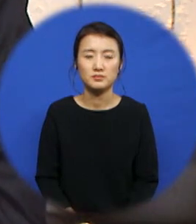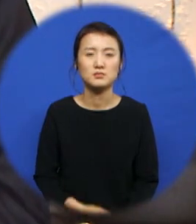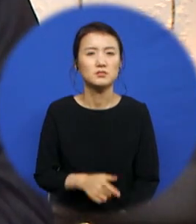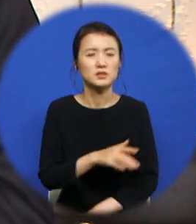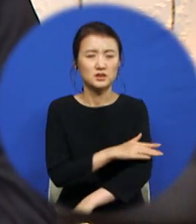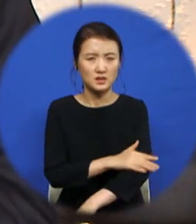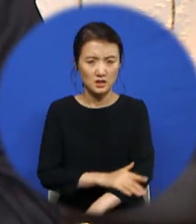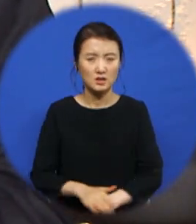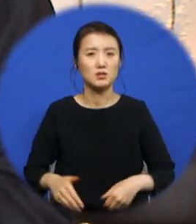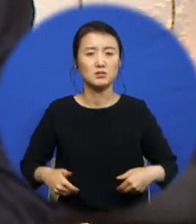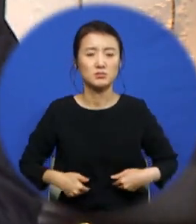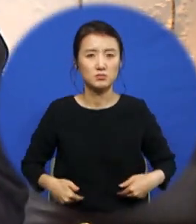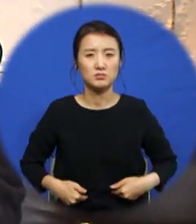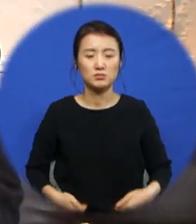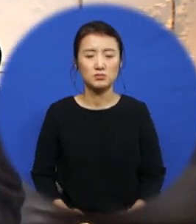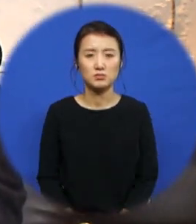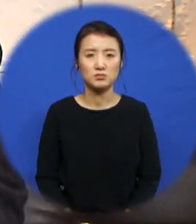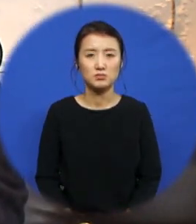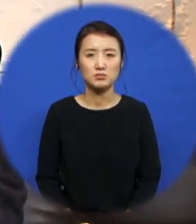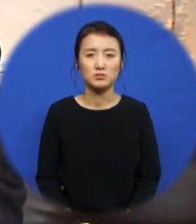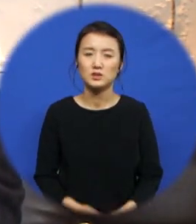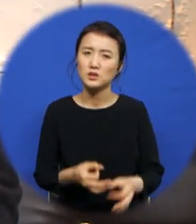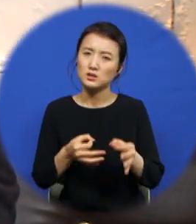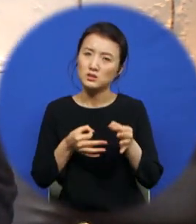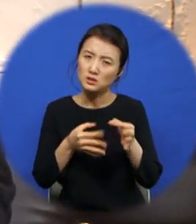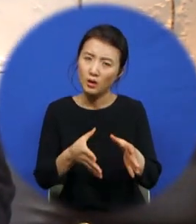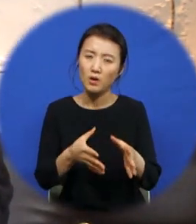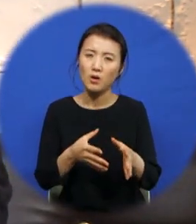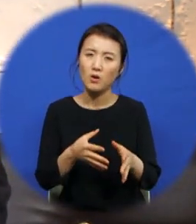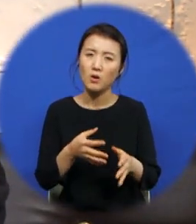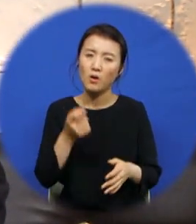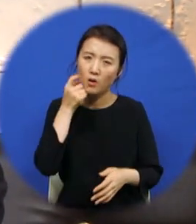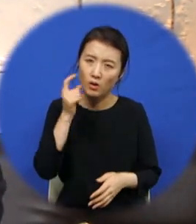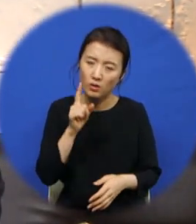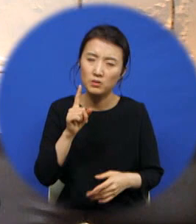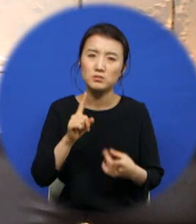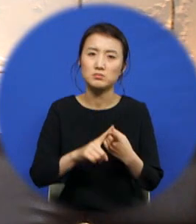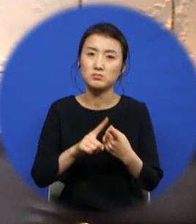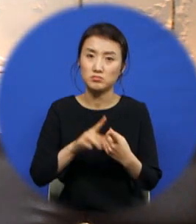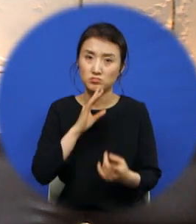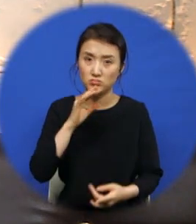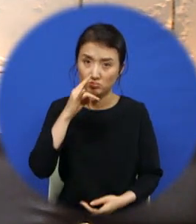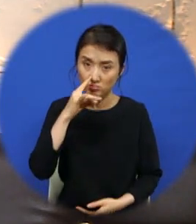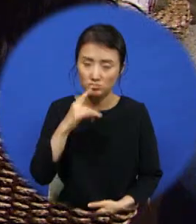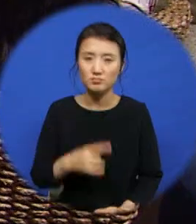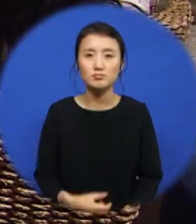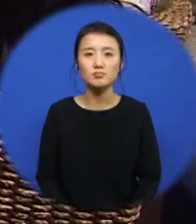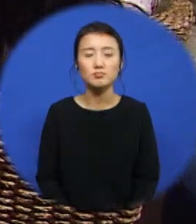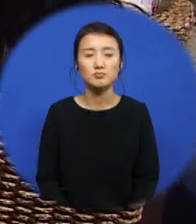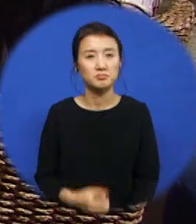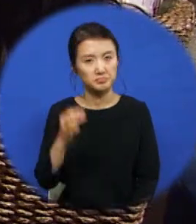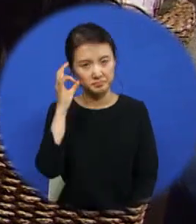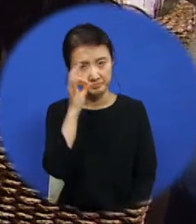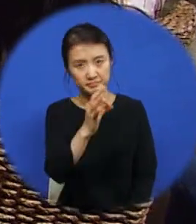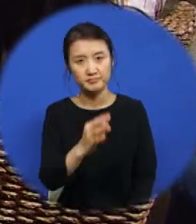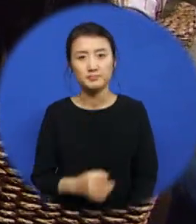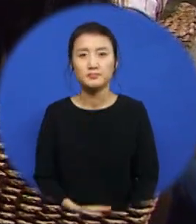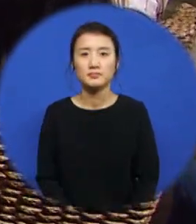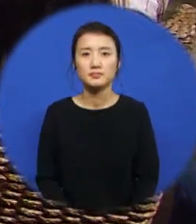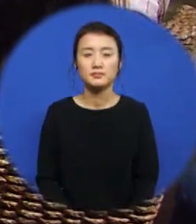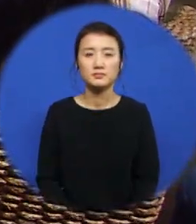돼요 이 사람들이 어떻게 이런 투자 라고 하는지 여러분 궁금하시죠 예 한번 보시죠